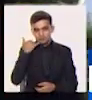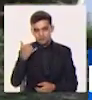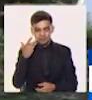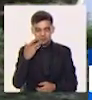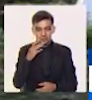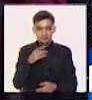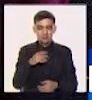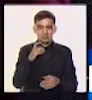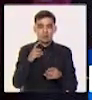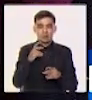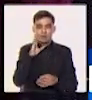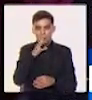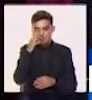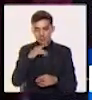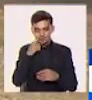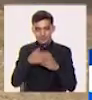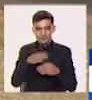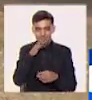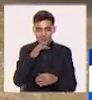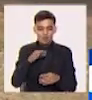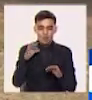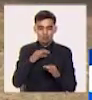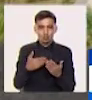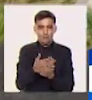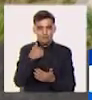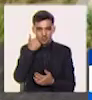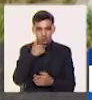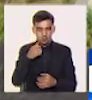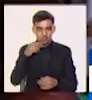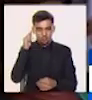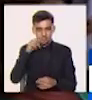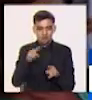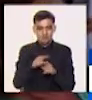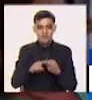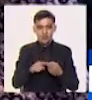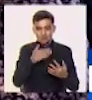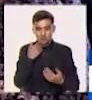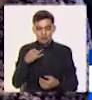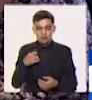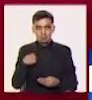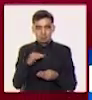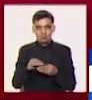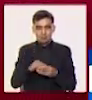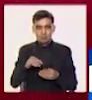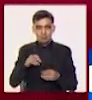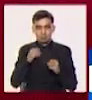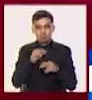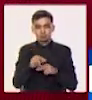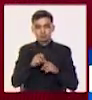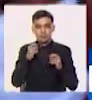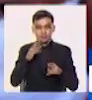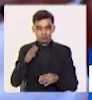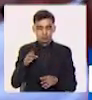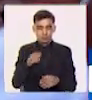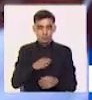Ал ата-аналар жағы алдағы қыркүйектегі жаңа оқу жылында байланыстың жоқтығынан тағы да байбалам салып қаламыз ба деп қорқады. Ал аудандық әкімдік